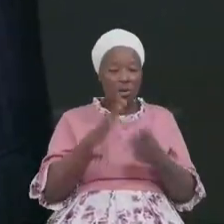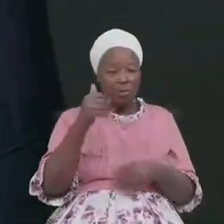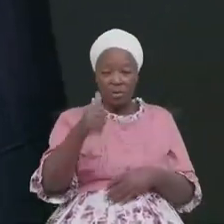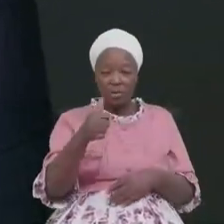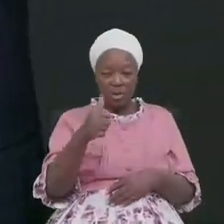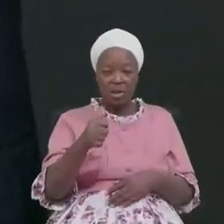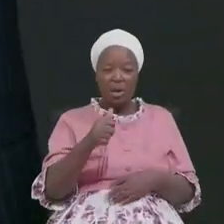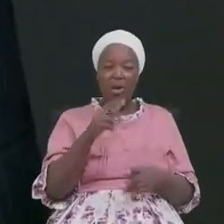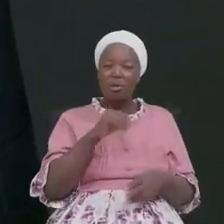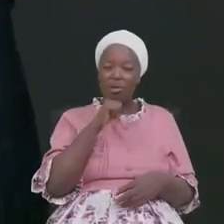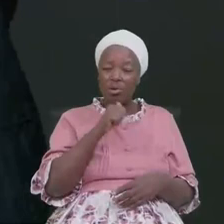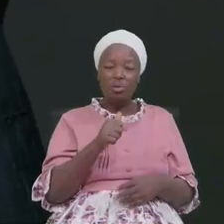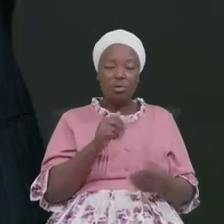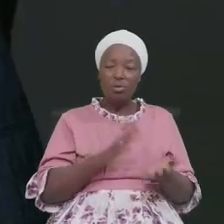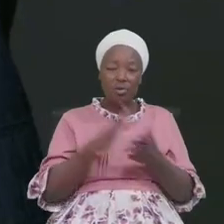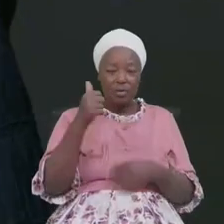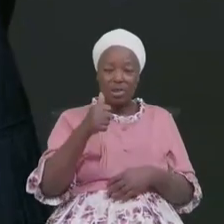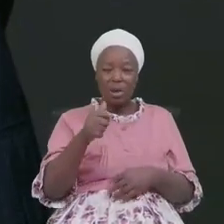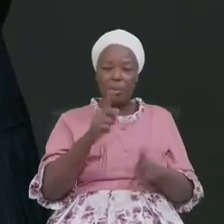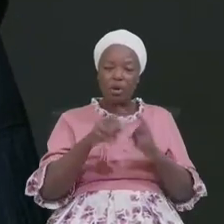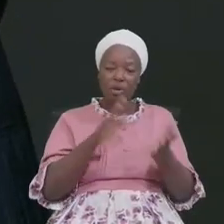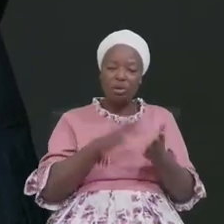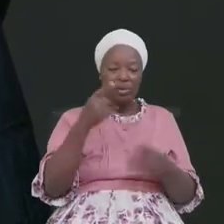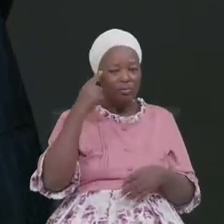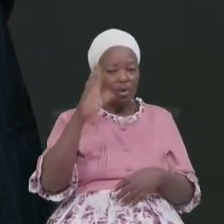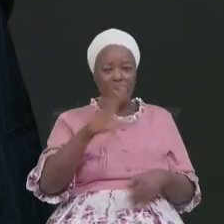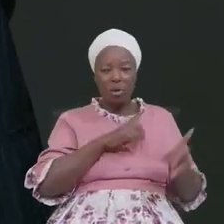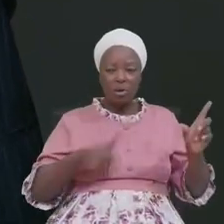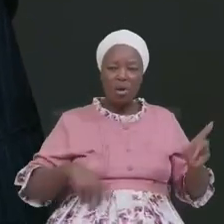Dieu. Et ce que le Seigneur a fait